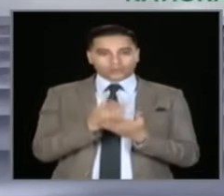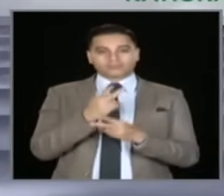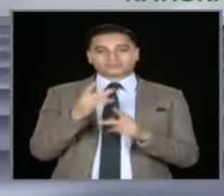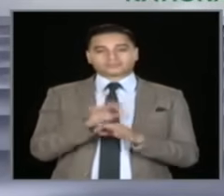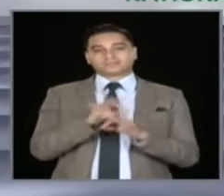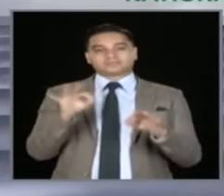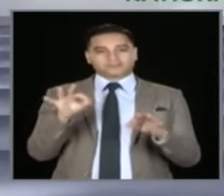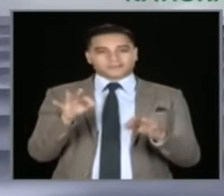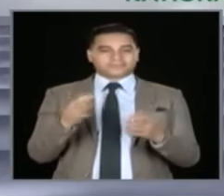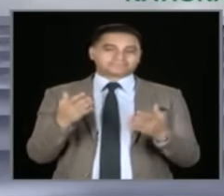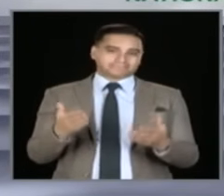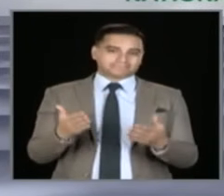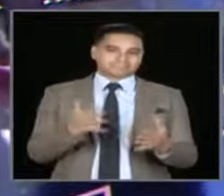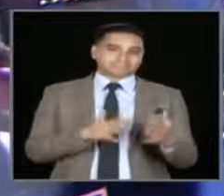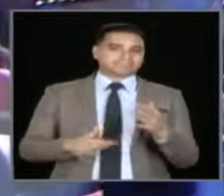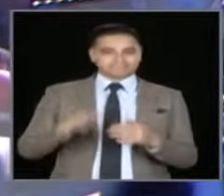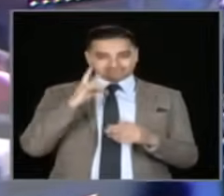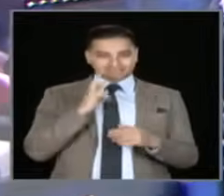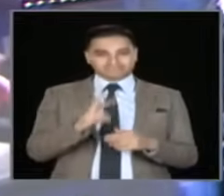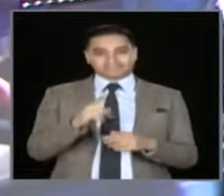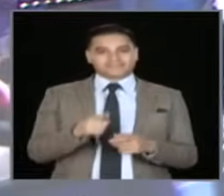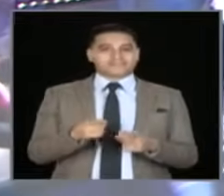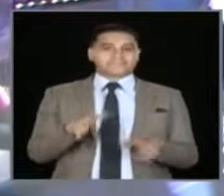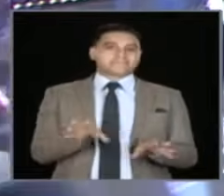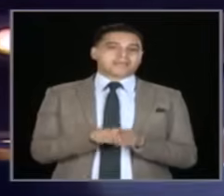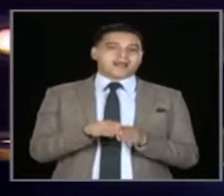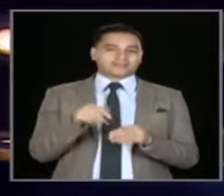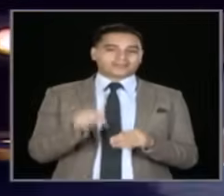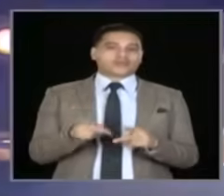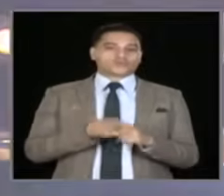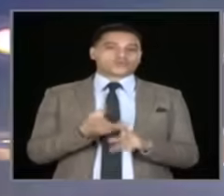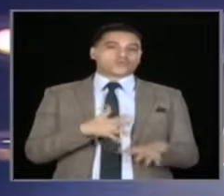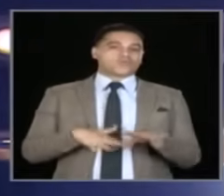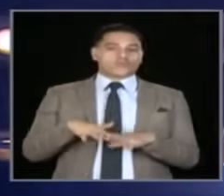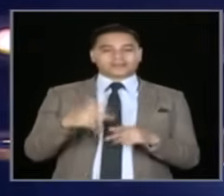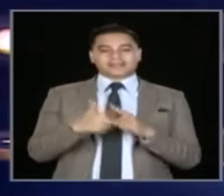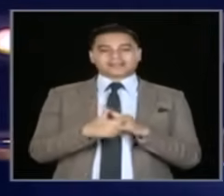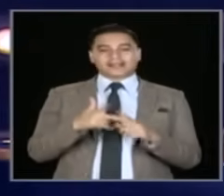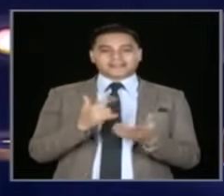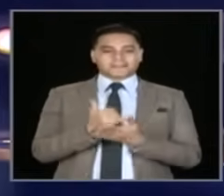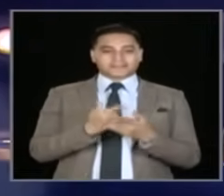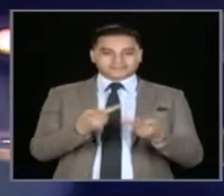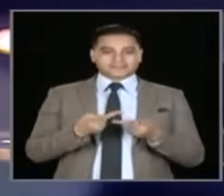والمتوسطة ومتناهية الصغر. كان معانا النهاردة جمهور من 3 مدارس،